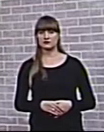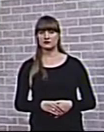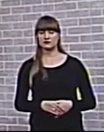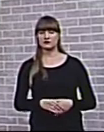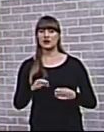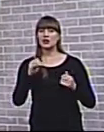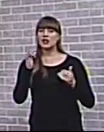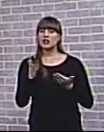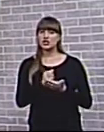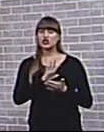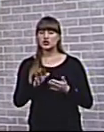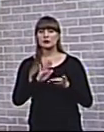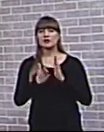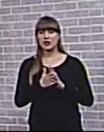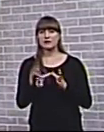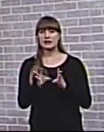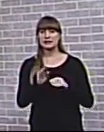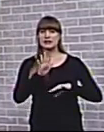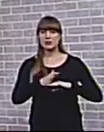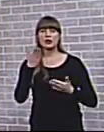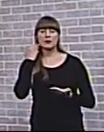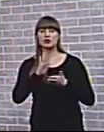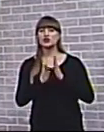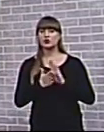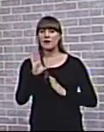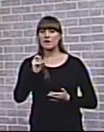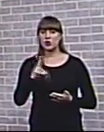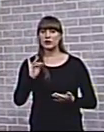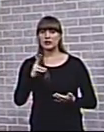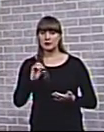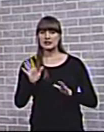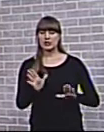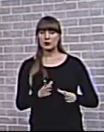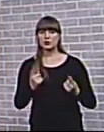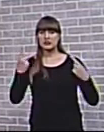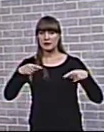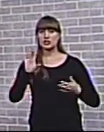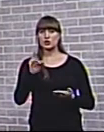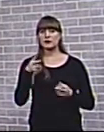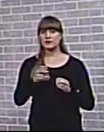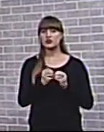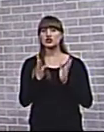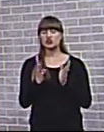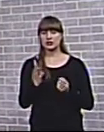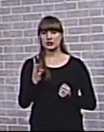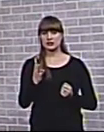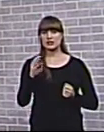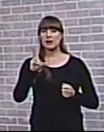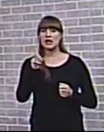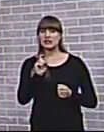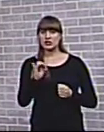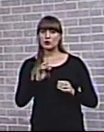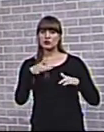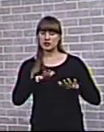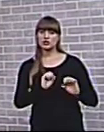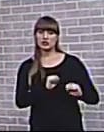Не сумев договориться с банком по облегчению условий валютной ипотеки после падения рубля в 2014-м, заемщик решил защитить свои